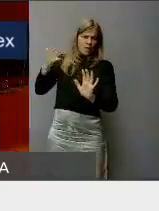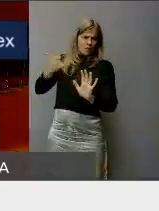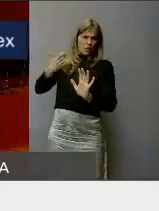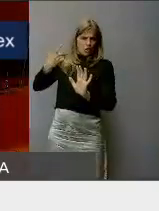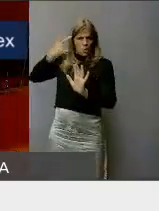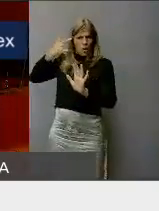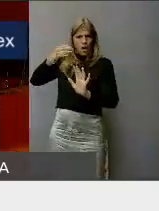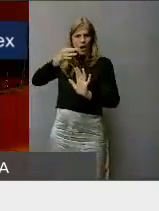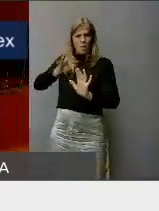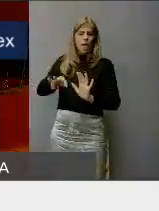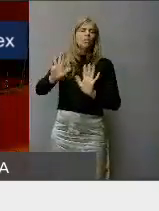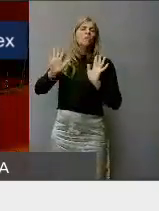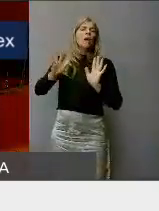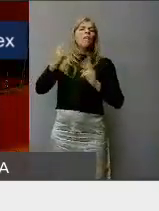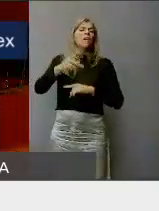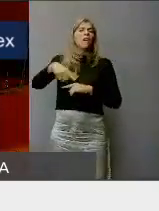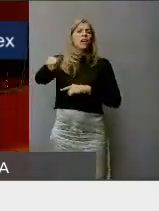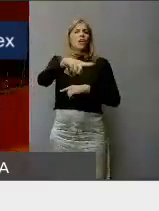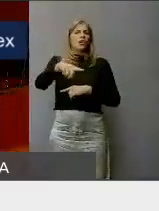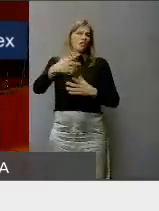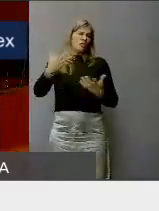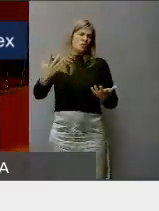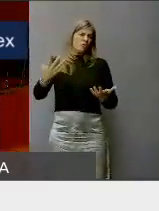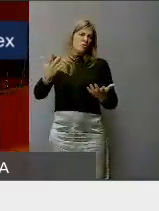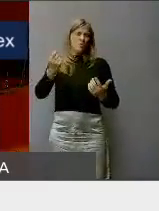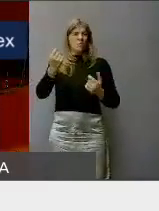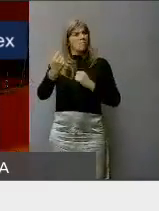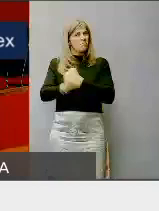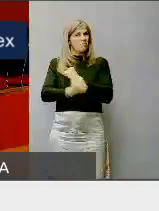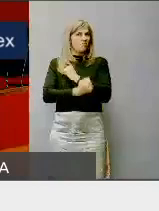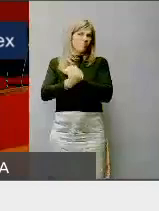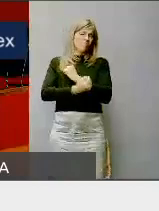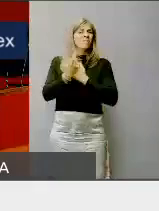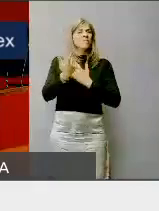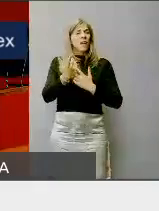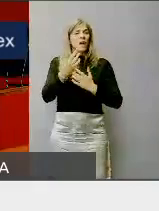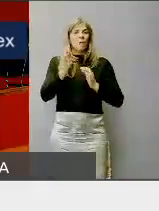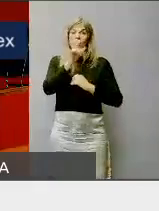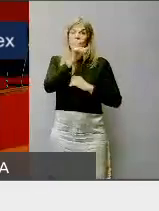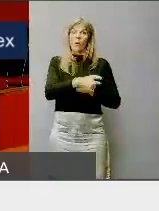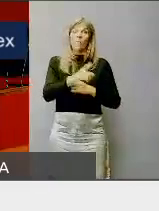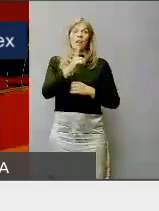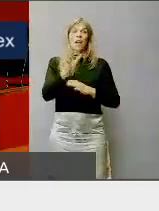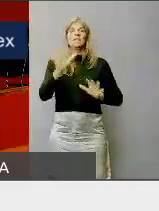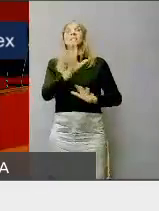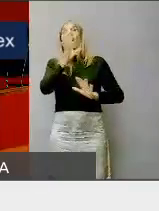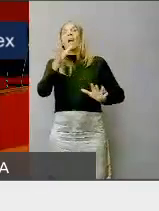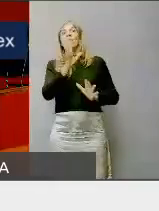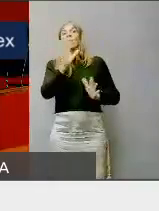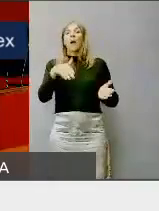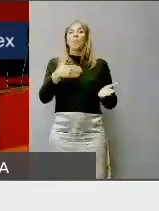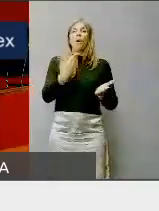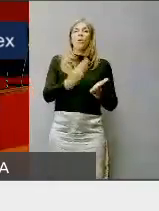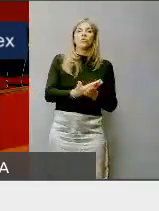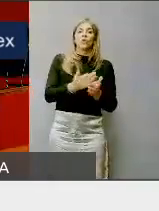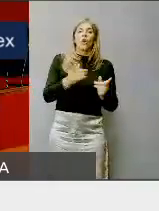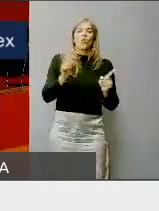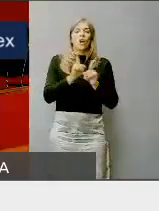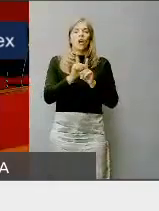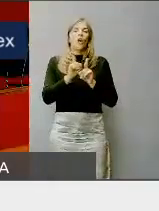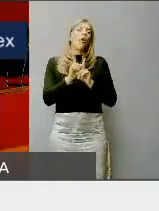ingenerosi nei suoi confronti perché avete dipinto questa mozione come se fosse